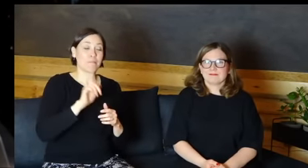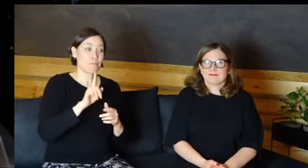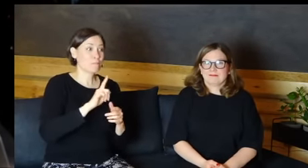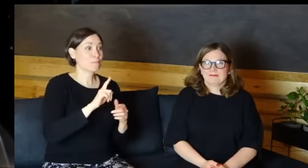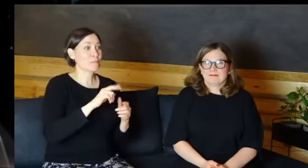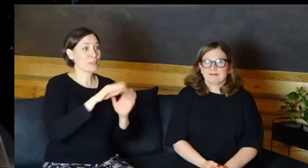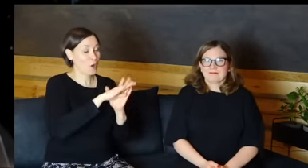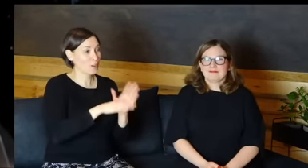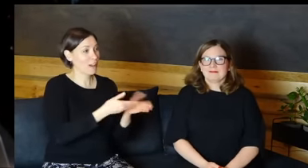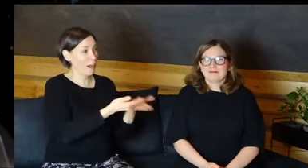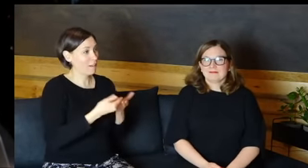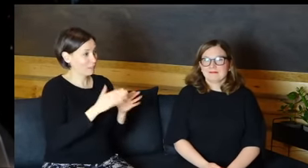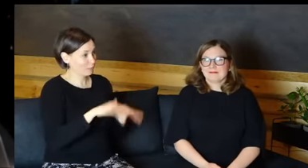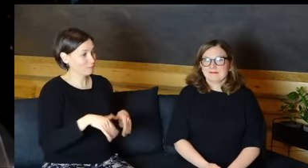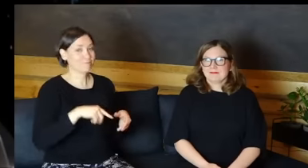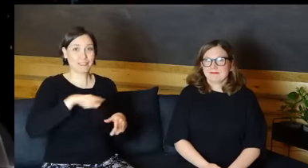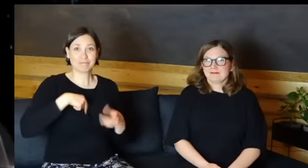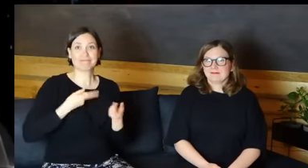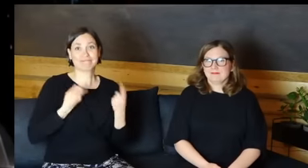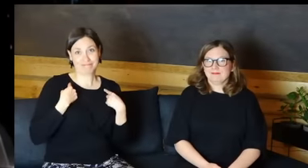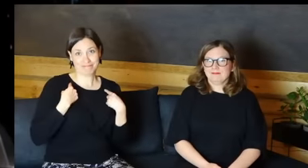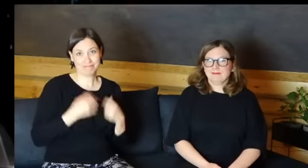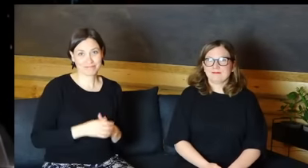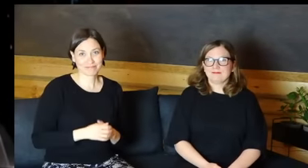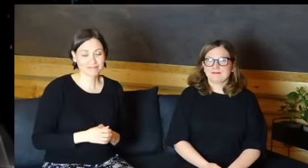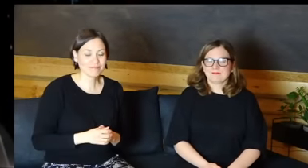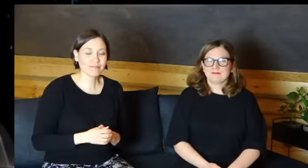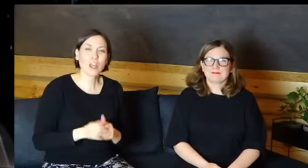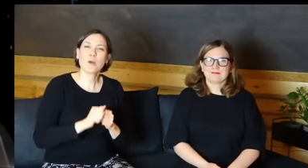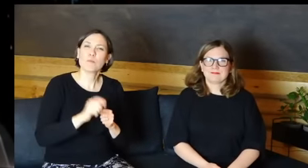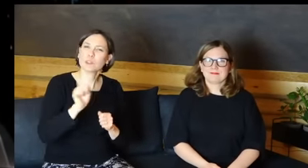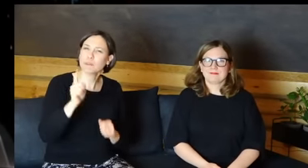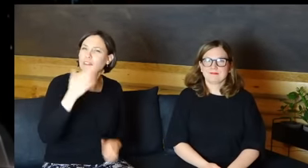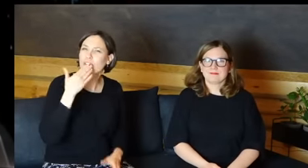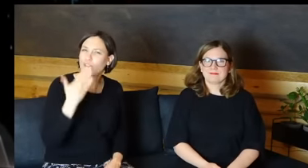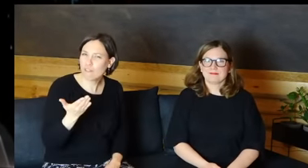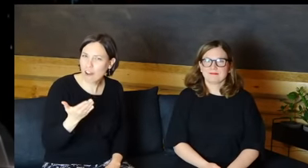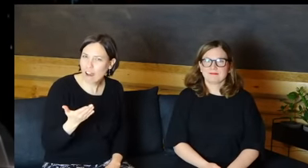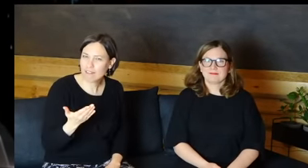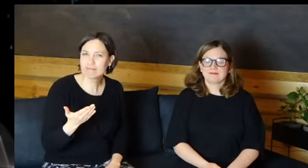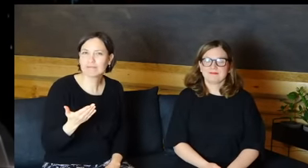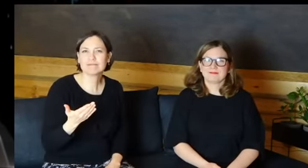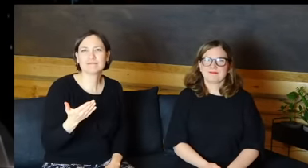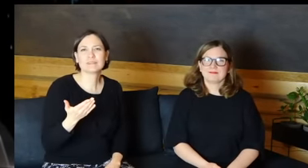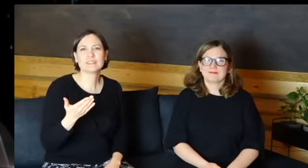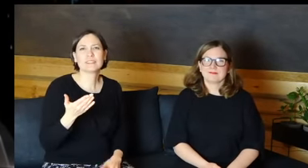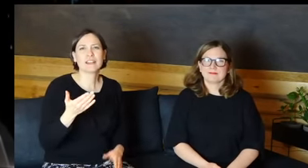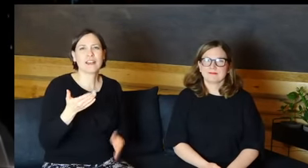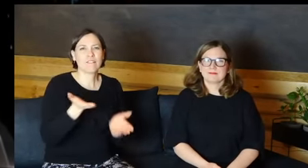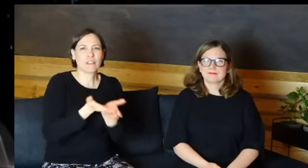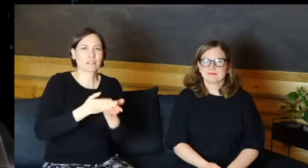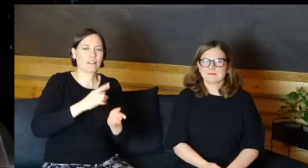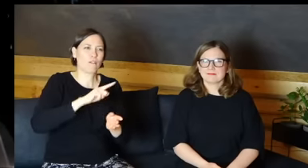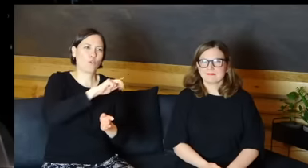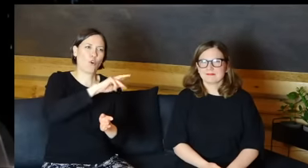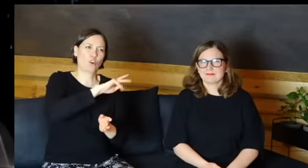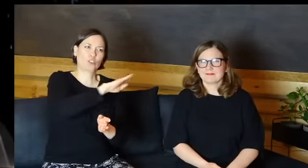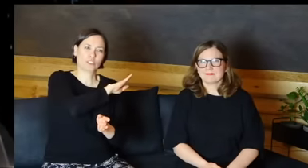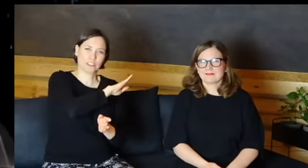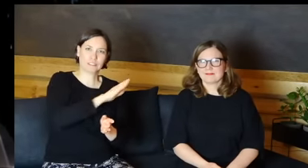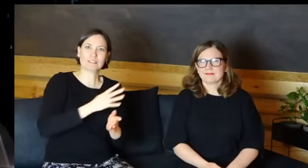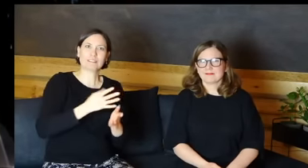niin kuin Vale tuossa totesi. On tässä jotakin hyvääkin, jos ajattelee, että minkälainen tämä homma on ollut niin kuin muina vuosina, niin sitä on